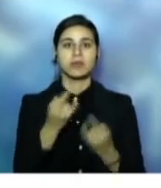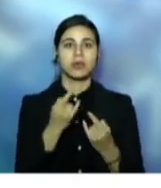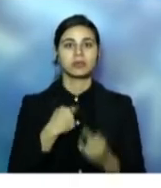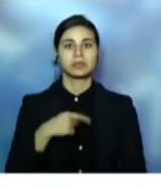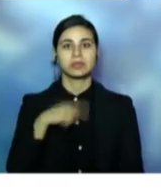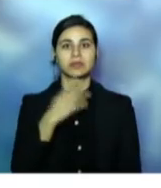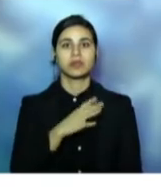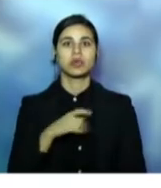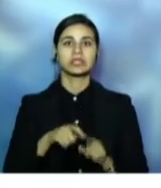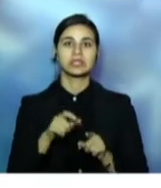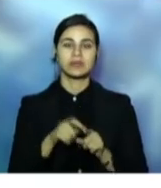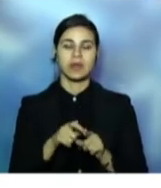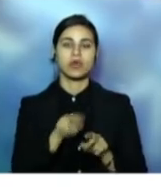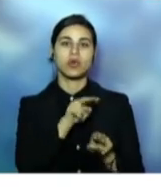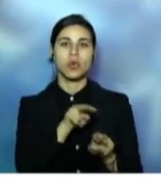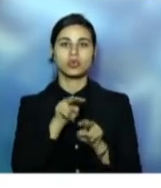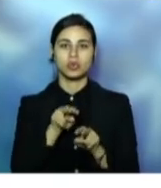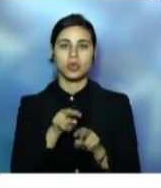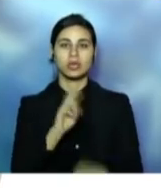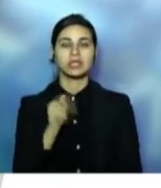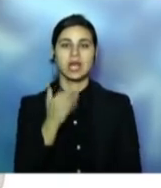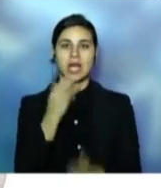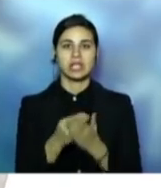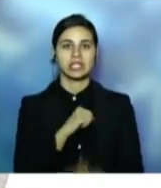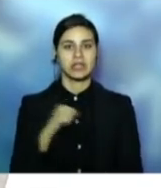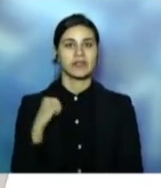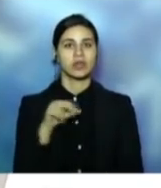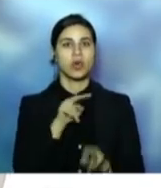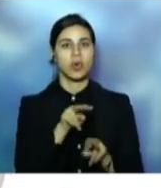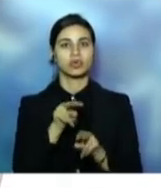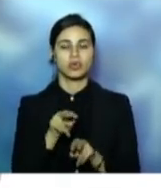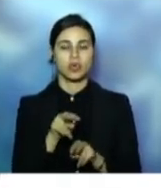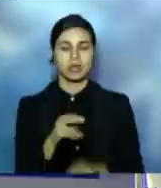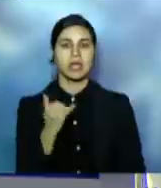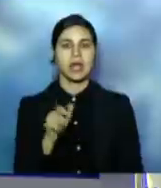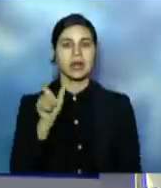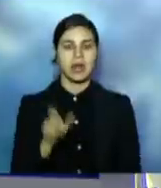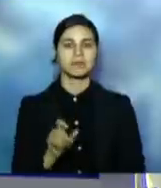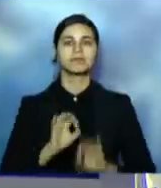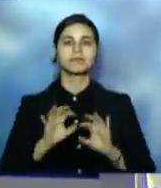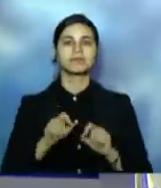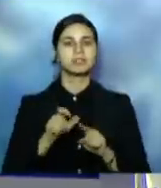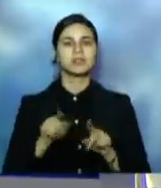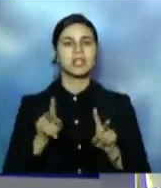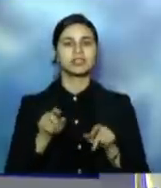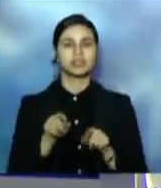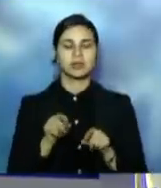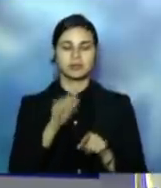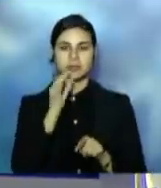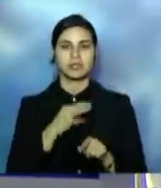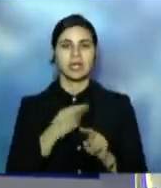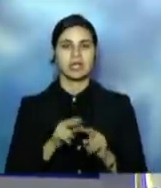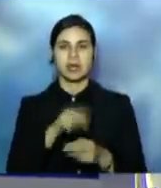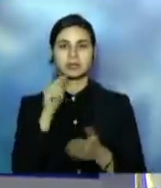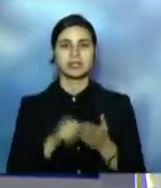ვახსენე სიტყვები კონტროლი და თვითკონტროლი. მოდით თქვენ ეს განგვიმარტეთ და მიგვიყვანეთ ამ